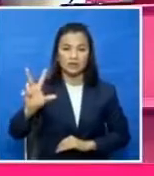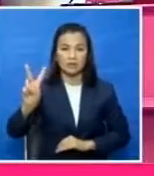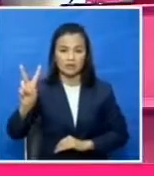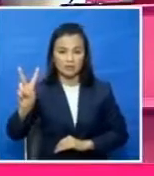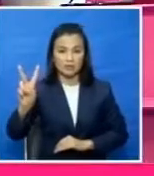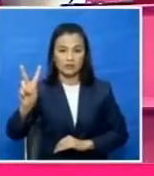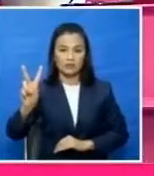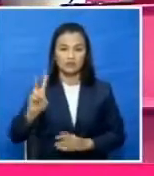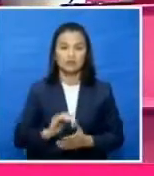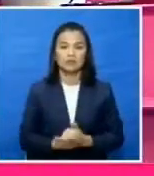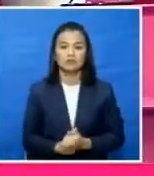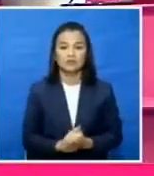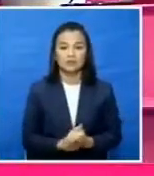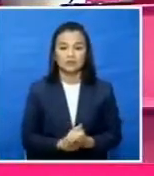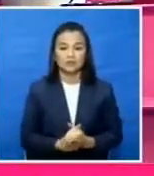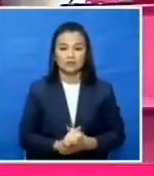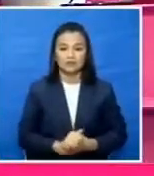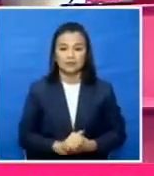9832432